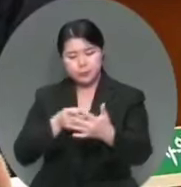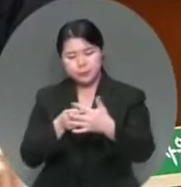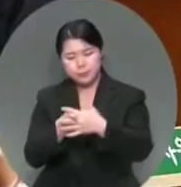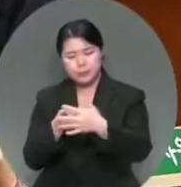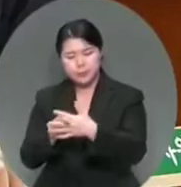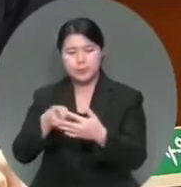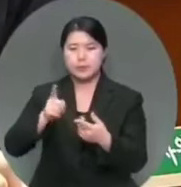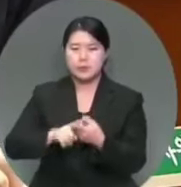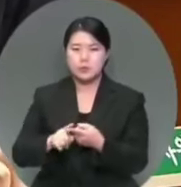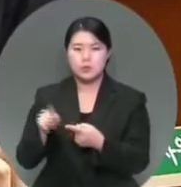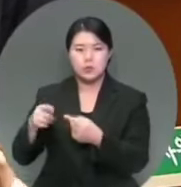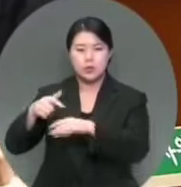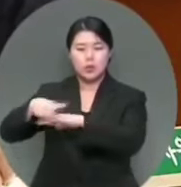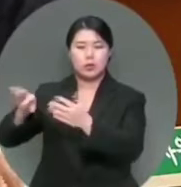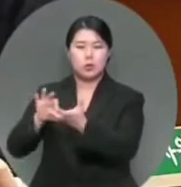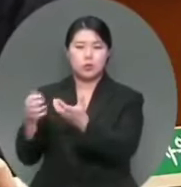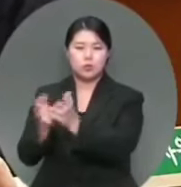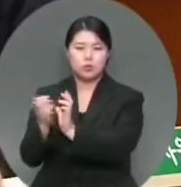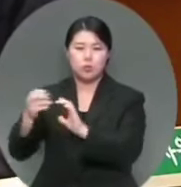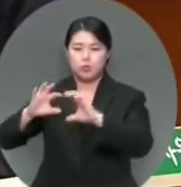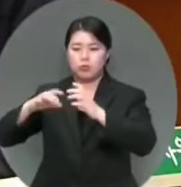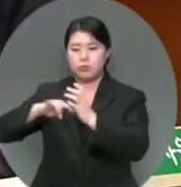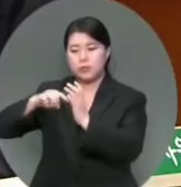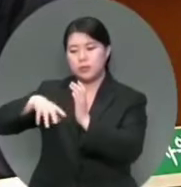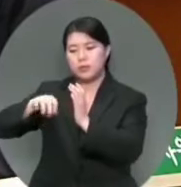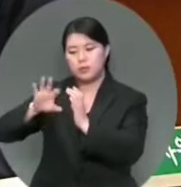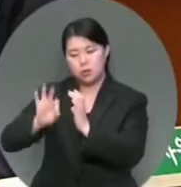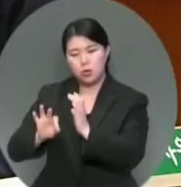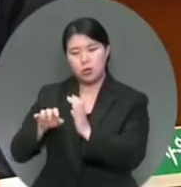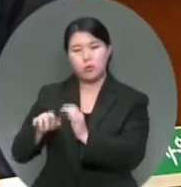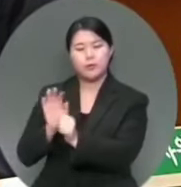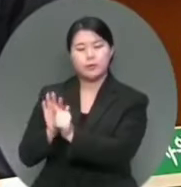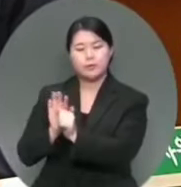하고 있고요. 또 국세청에서 또 실무적인 뒷받침을 하고 있고